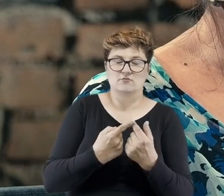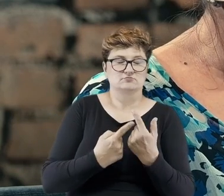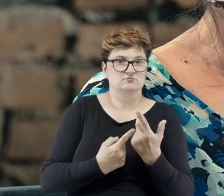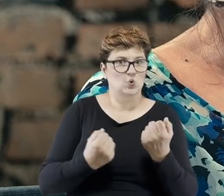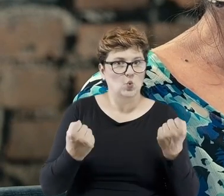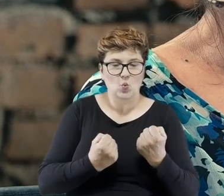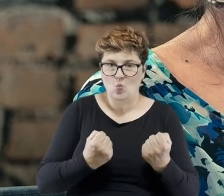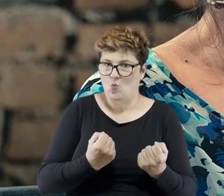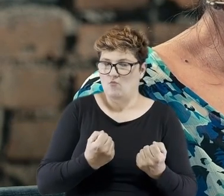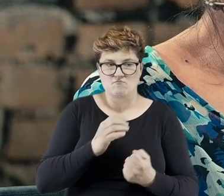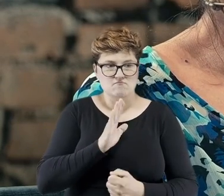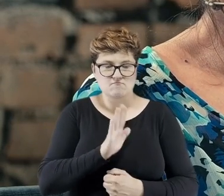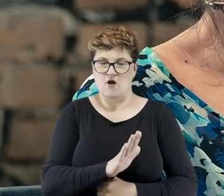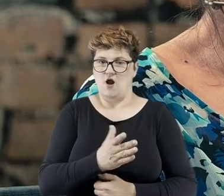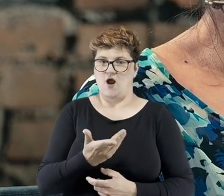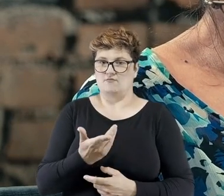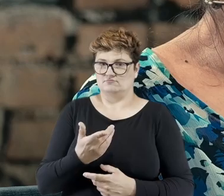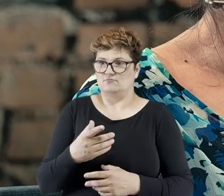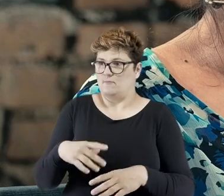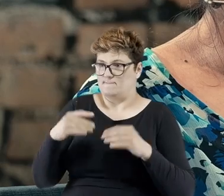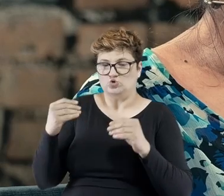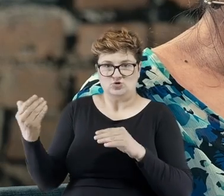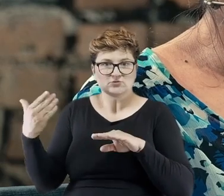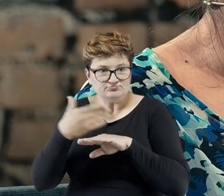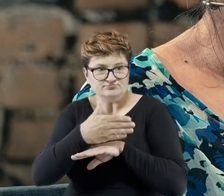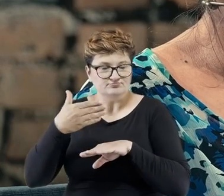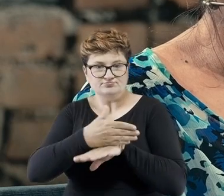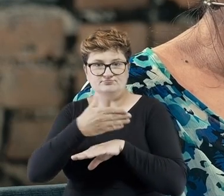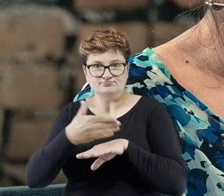potrzebie i zaczęło się to tak naprawdę od takich wizyt